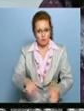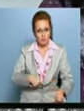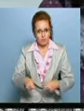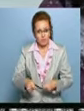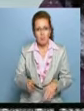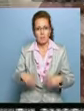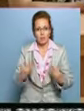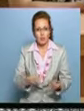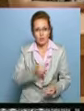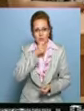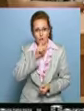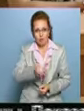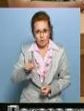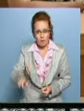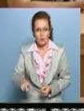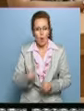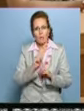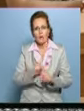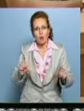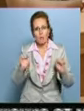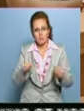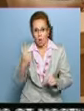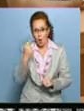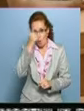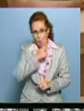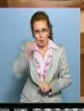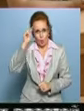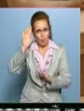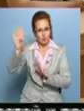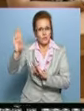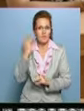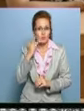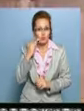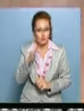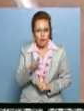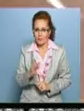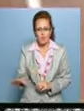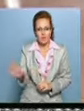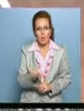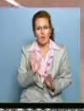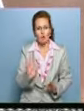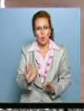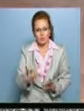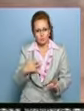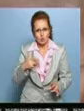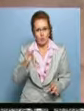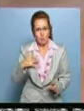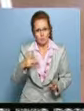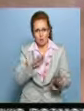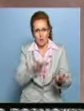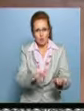уникальную возможность год жить и учиться в Соединенных Штатах не всем а только самым самым кто пройдёт жёсткий отбор программа называлась